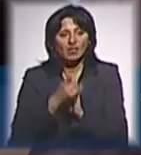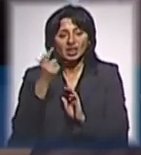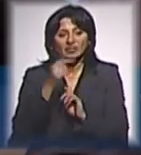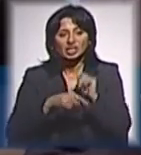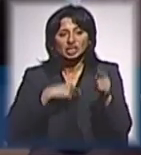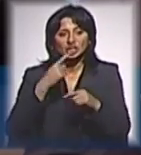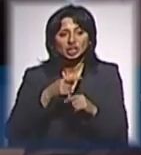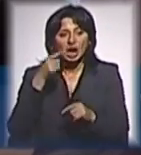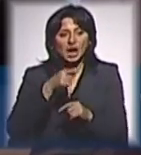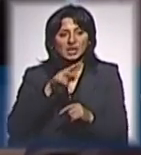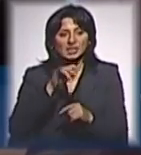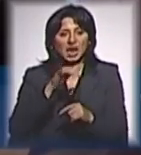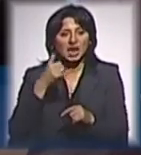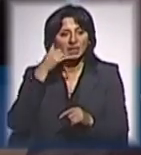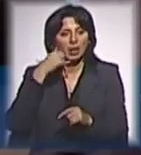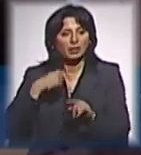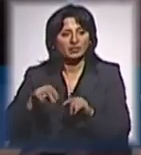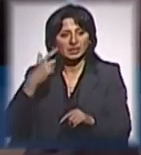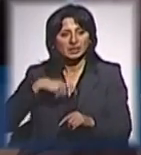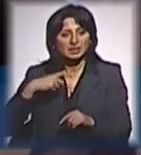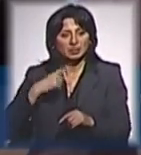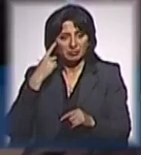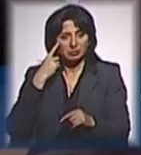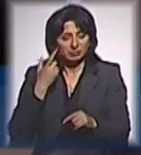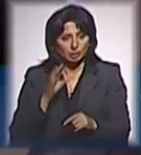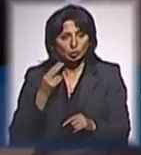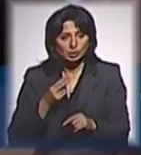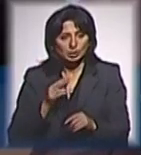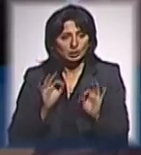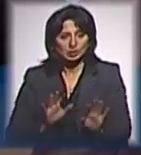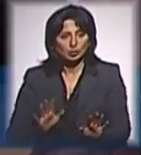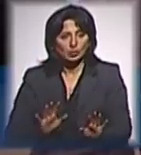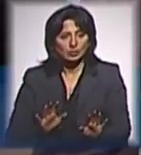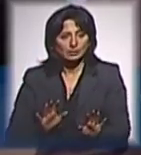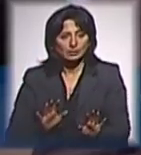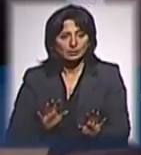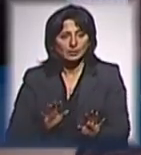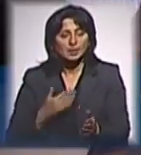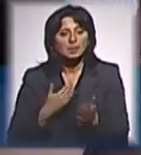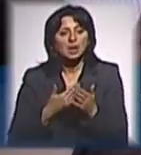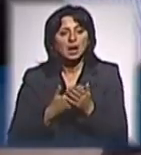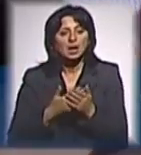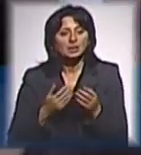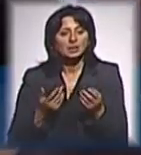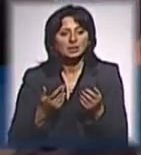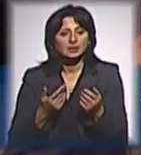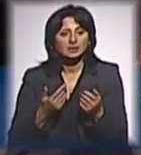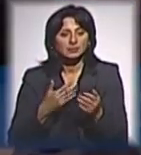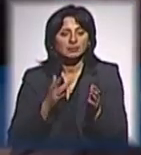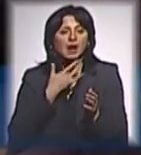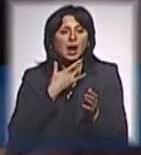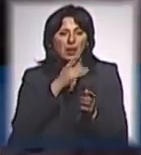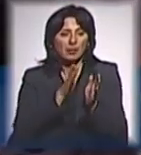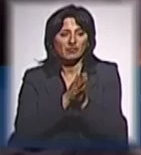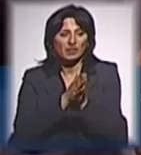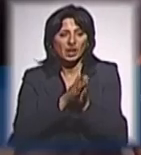კვირის შემდეგ 1000 ლარიანი ტელეფონი იყიდა, ხო? ეს ფიქრობ არის სოციალური უსამართლობა. მაგალითად იგივე მე მიმართე გამგებელს,